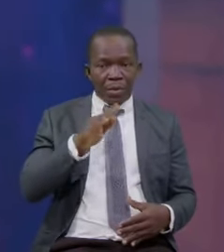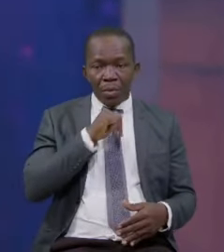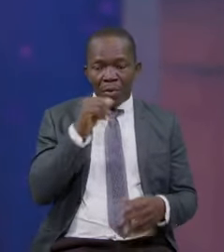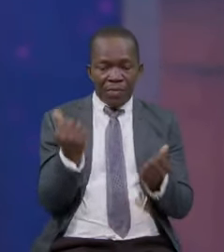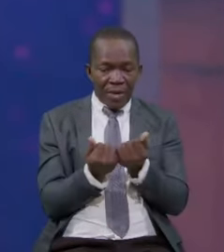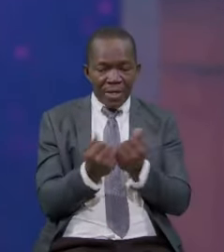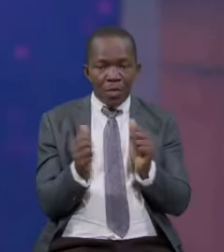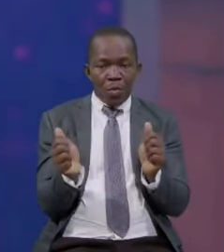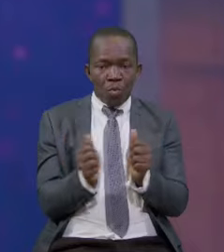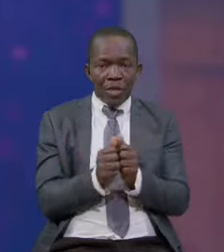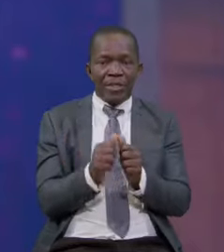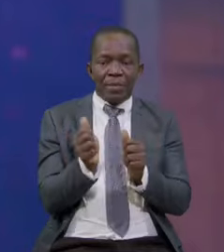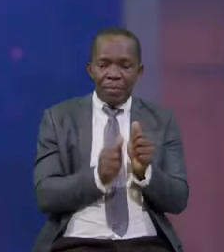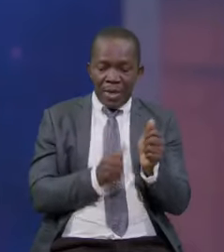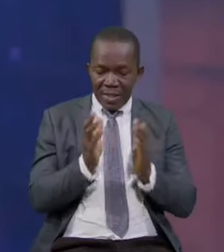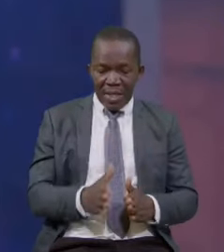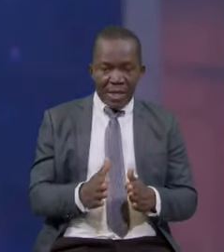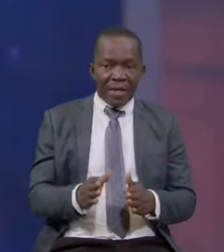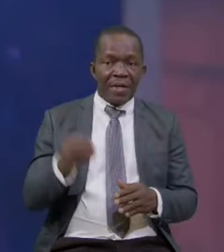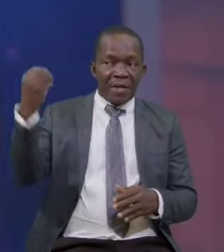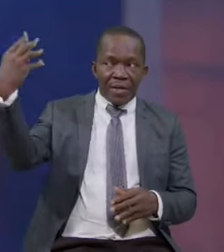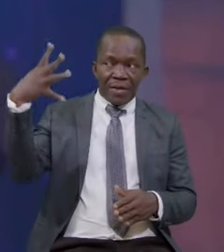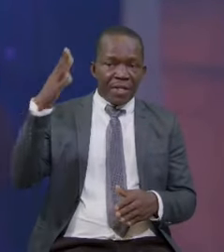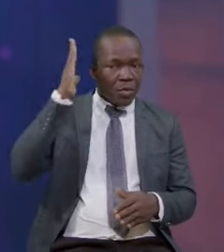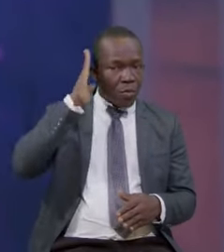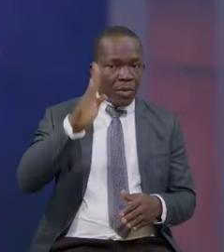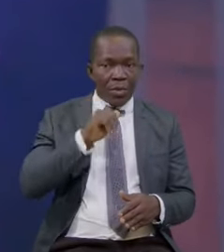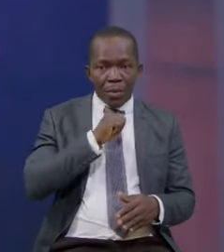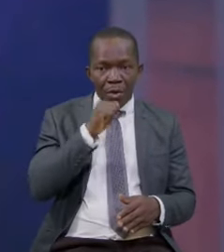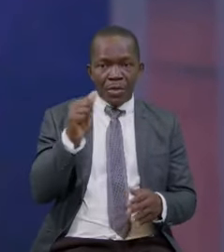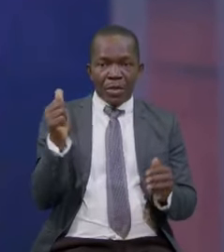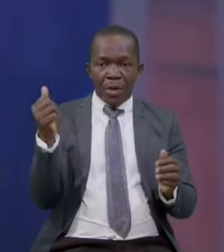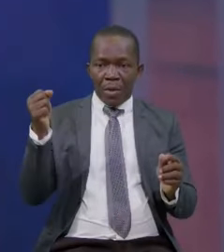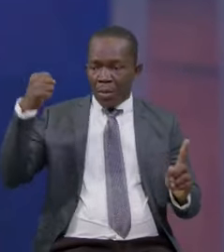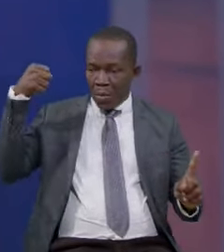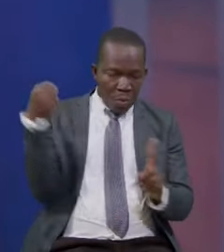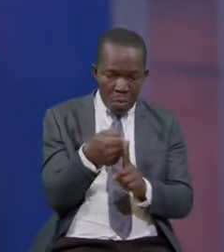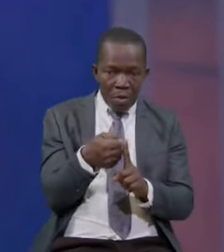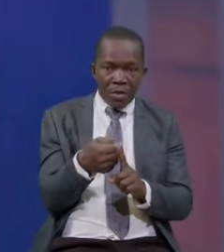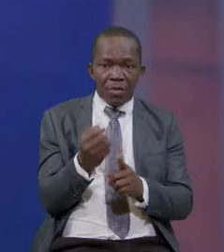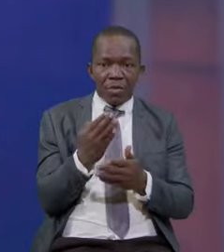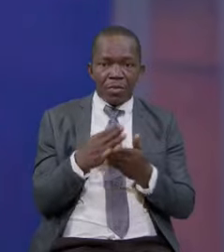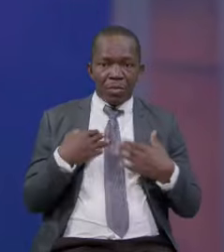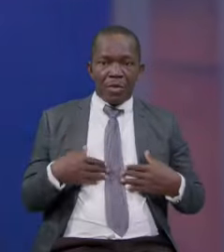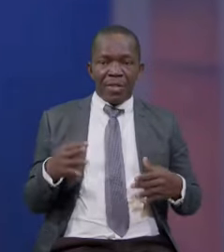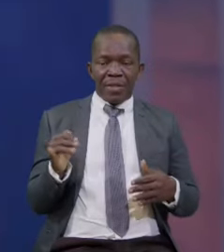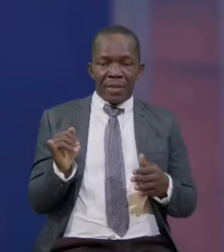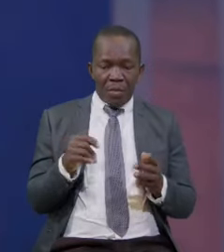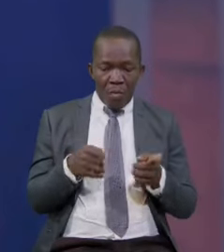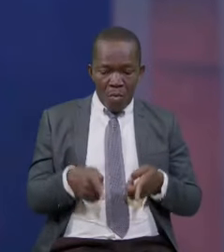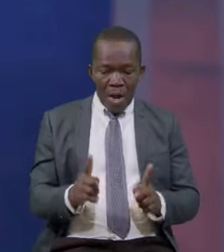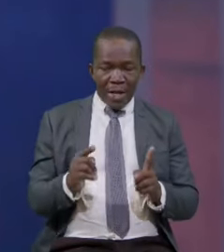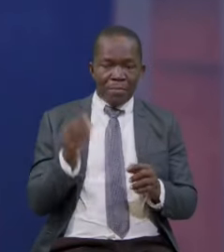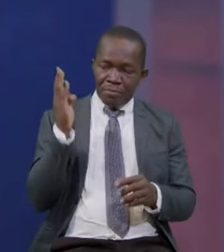pupitre la grâce ne va pas cogner quelqu'un quand tu prêche quand nous sommes